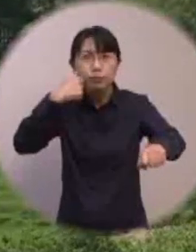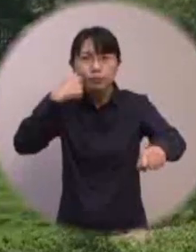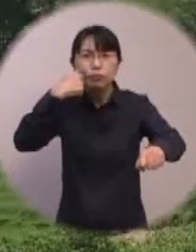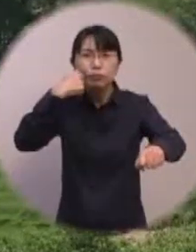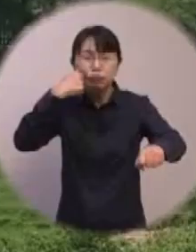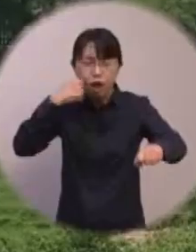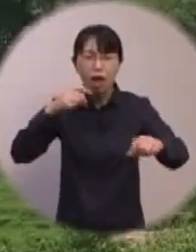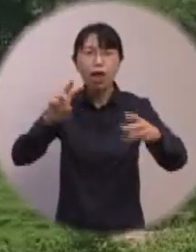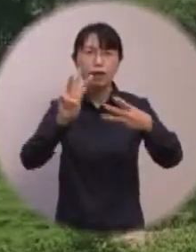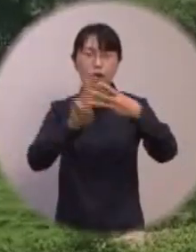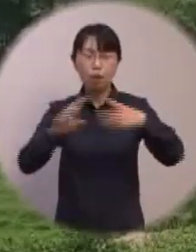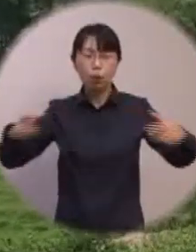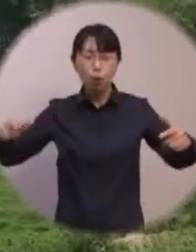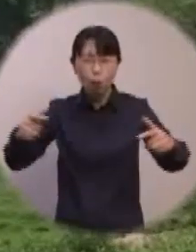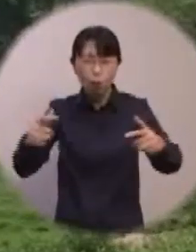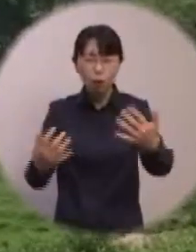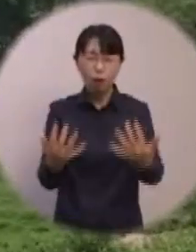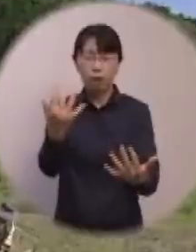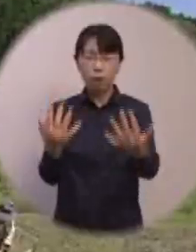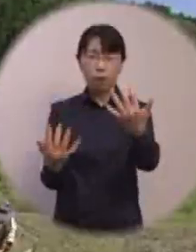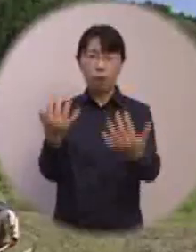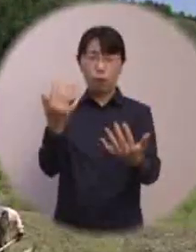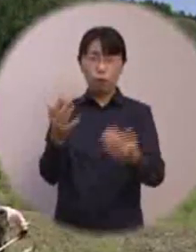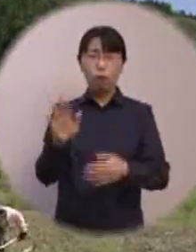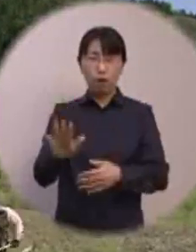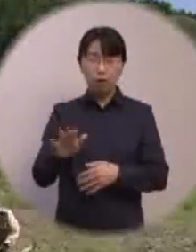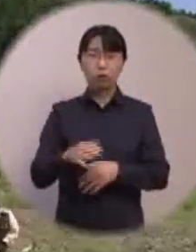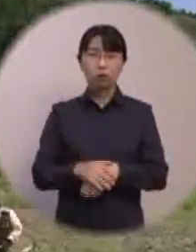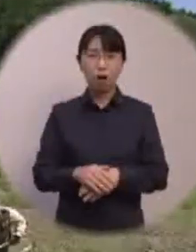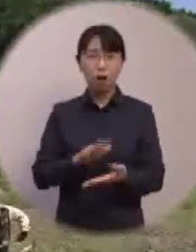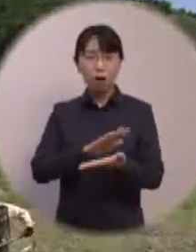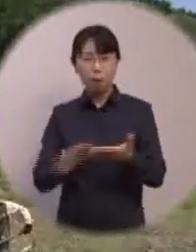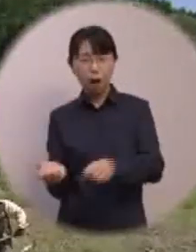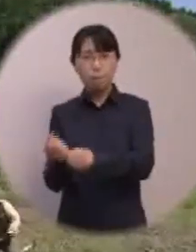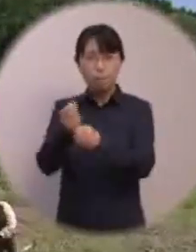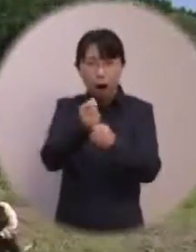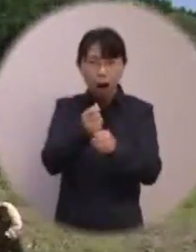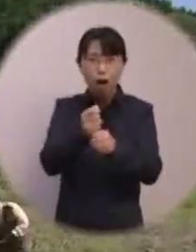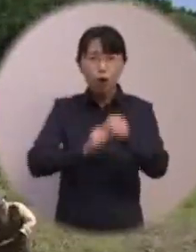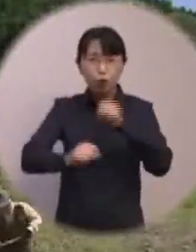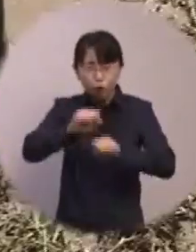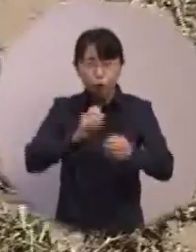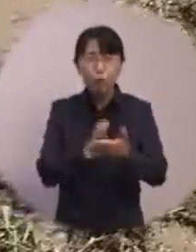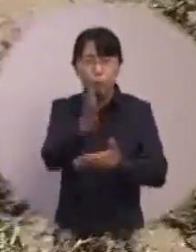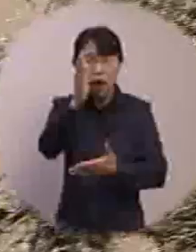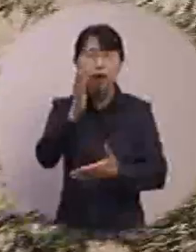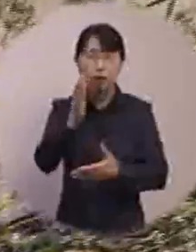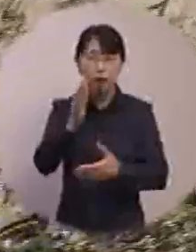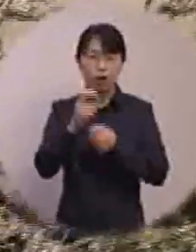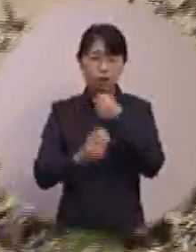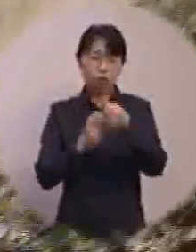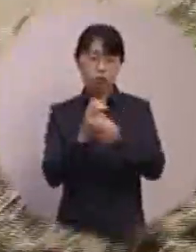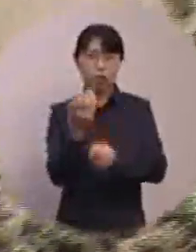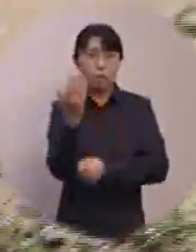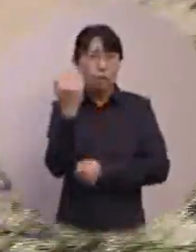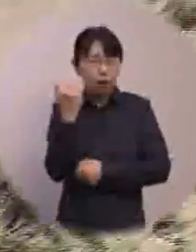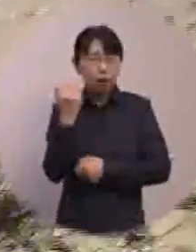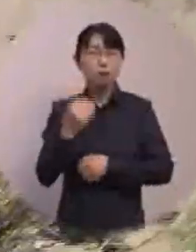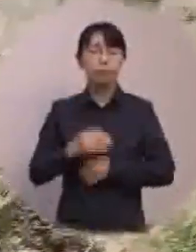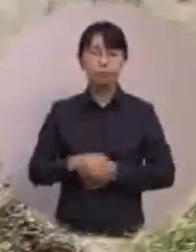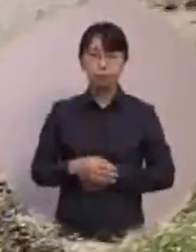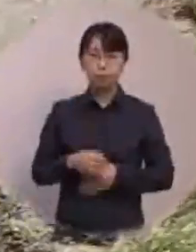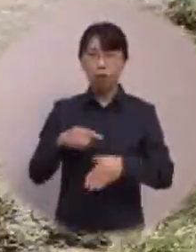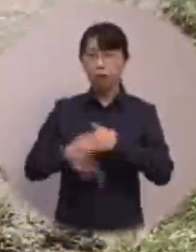から年々田んぼが減り荒れ果ててしまいました。棚田の復活に向けた活動が始まったのはおよそ20年